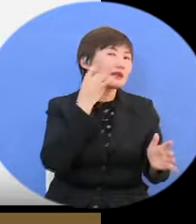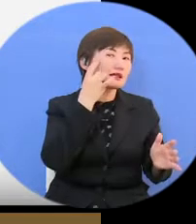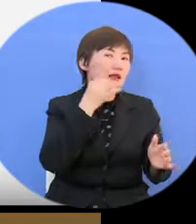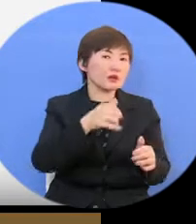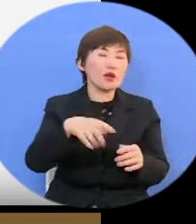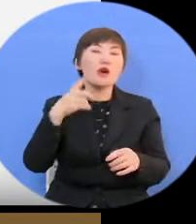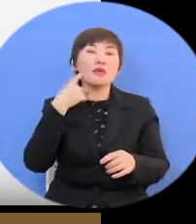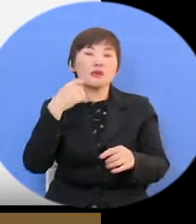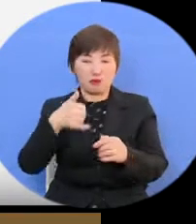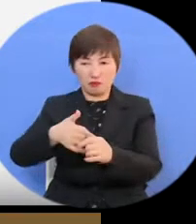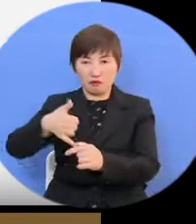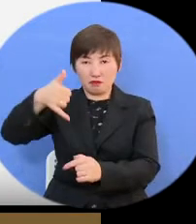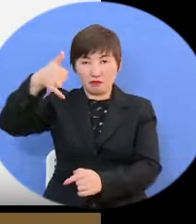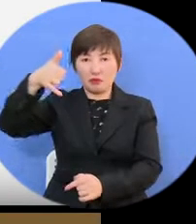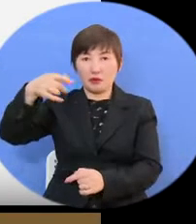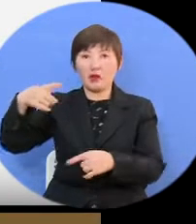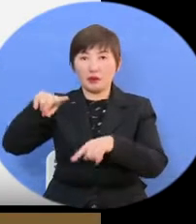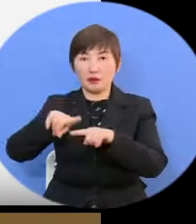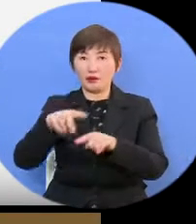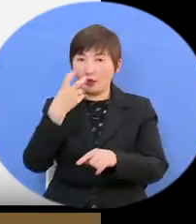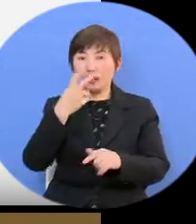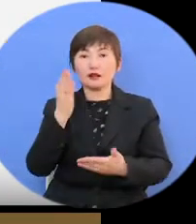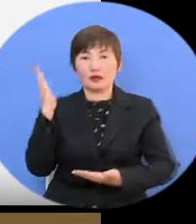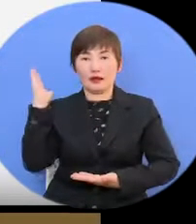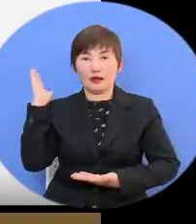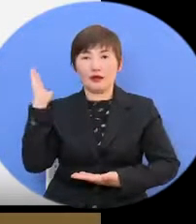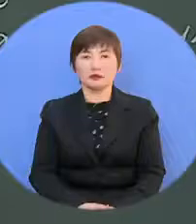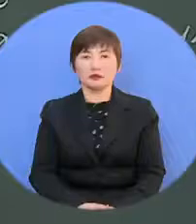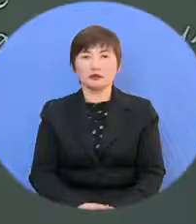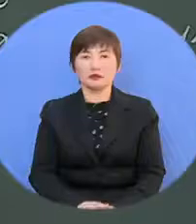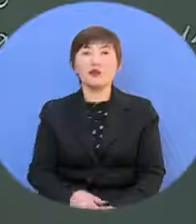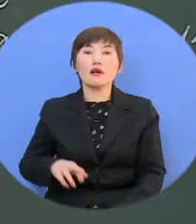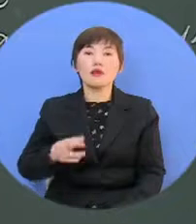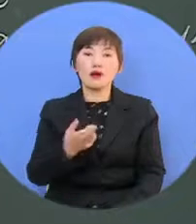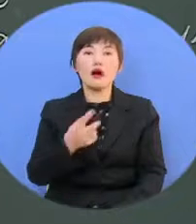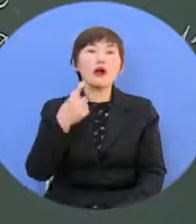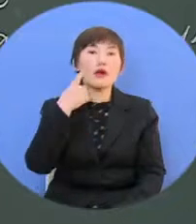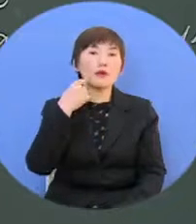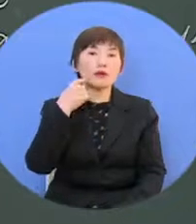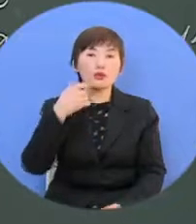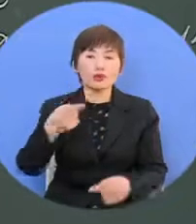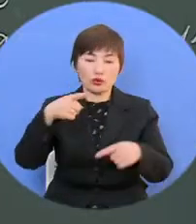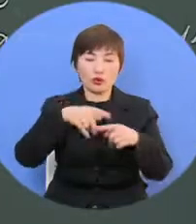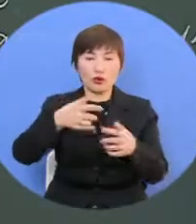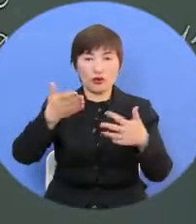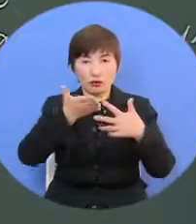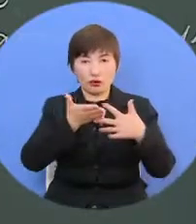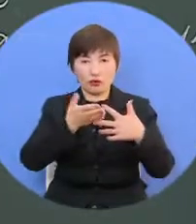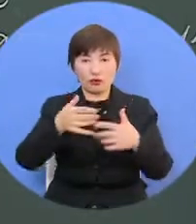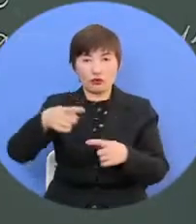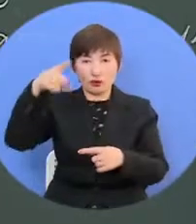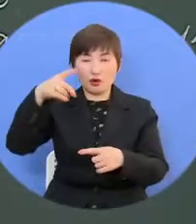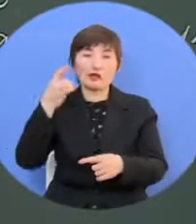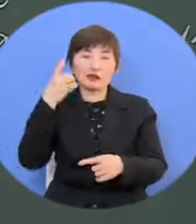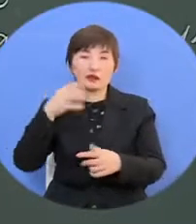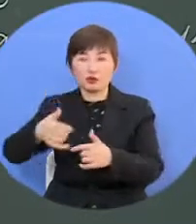охтынхоос илүү одоо өсөж ирсэн нь эндээс харагдаж байна. За яагаад охтын дундаж өндөр маань хүүхдийн дундаж өндрөөс илүү